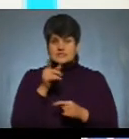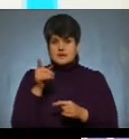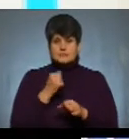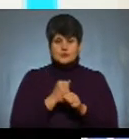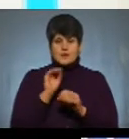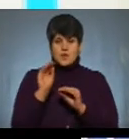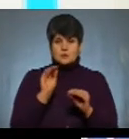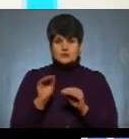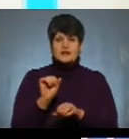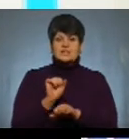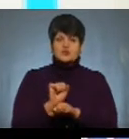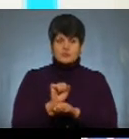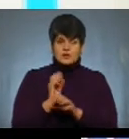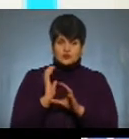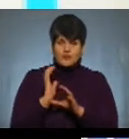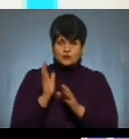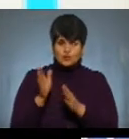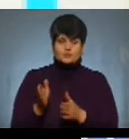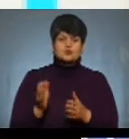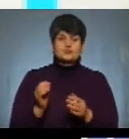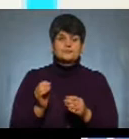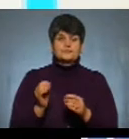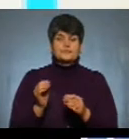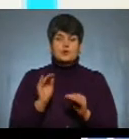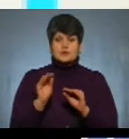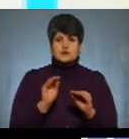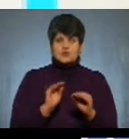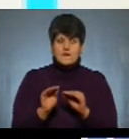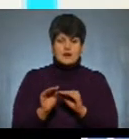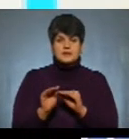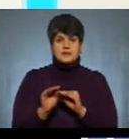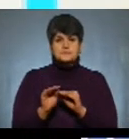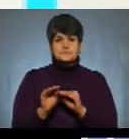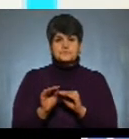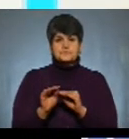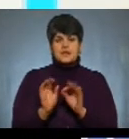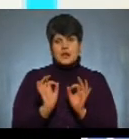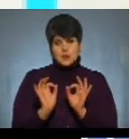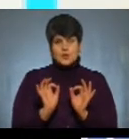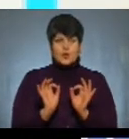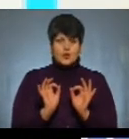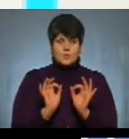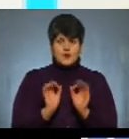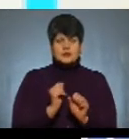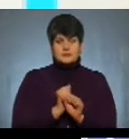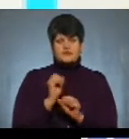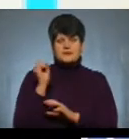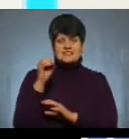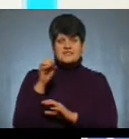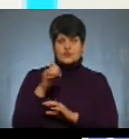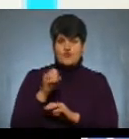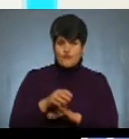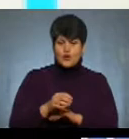там зробили, облаштували і зупинку автобусну, і облаштували нормальний, який